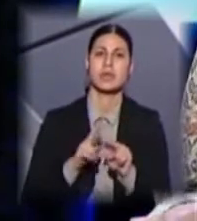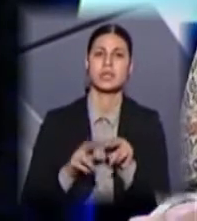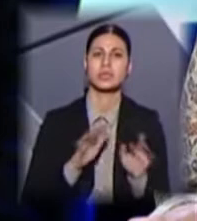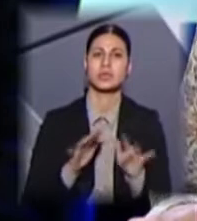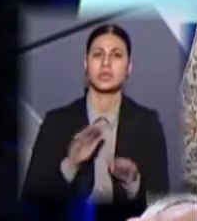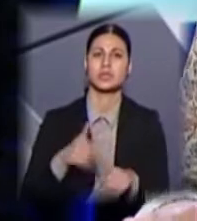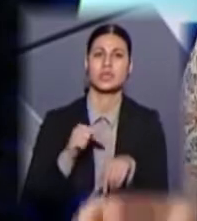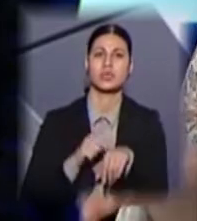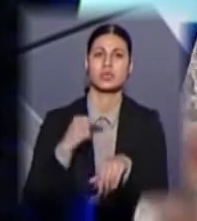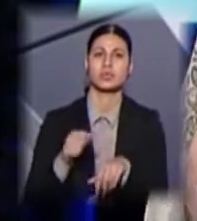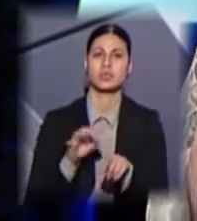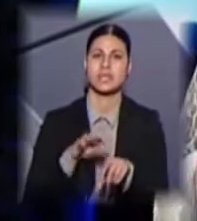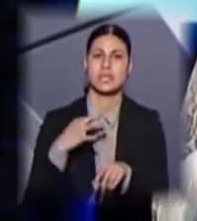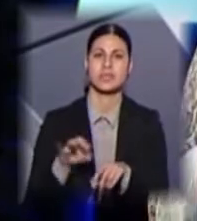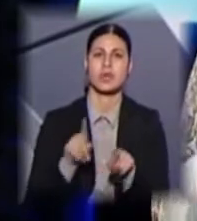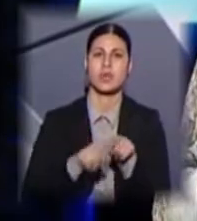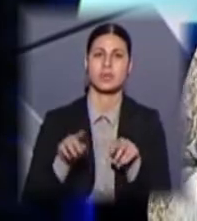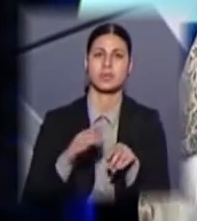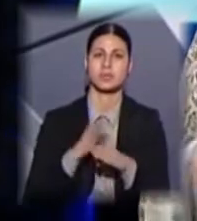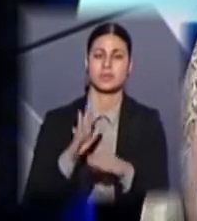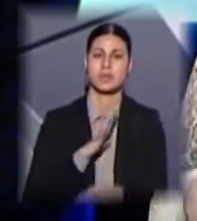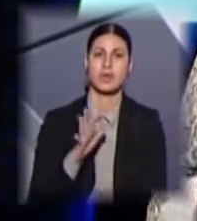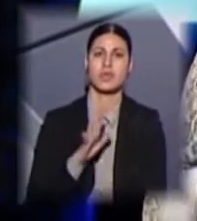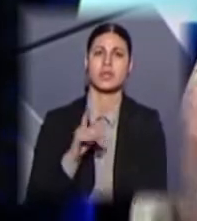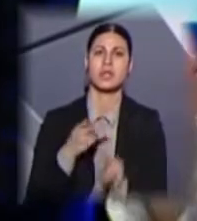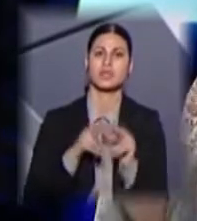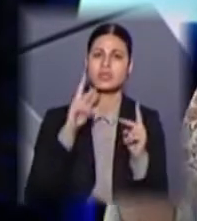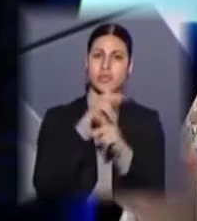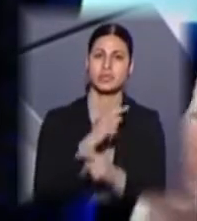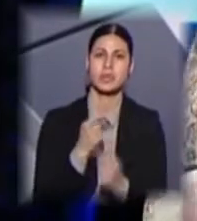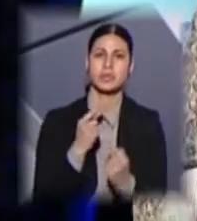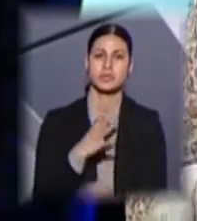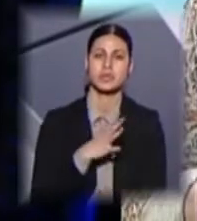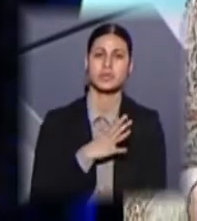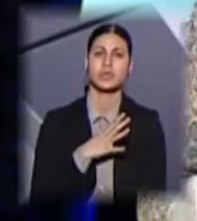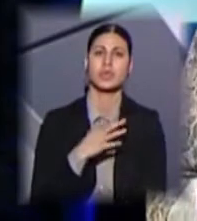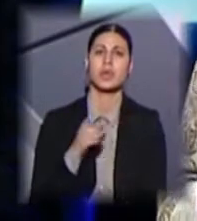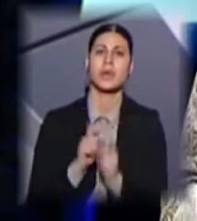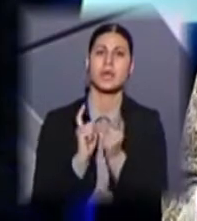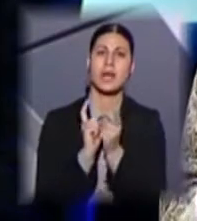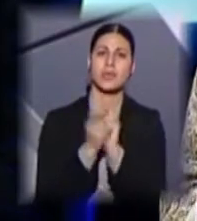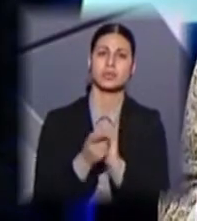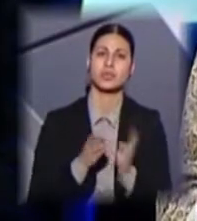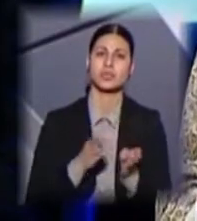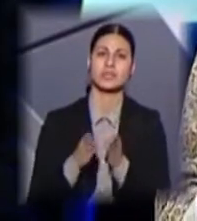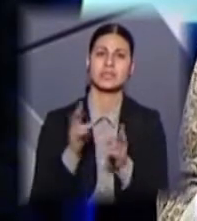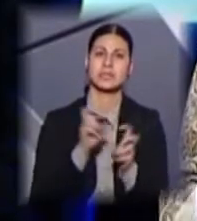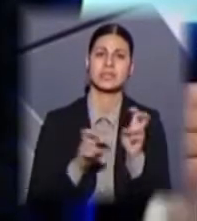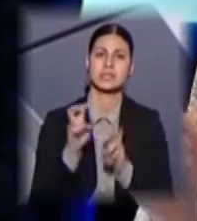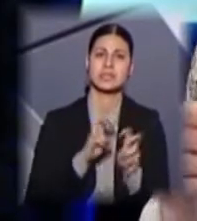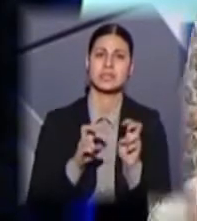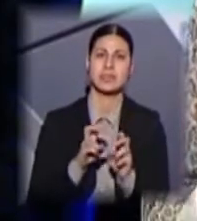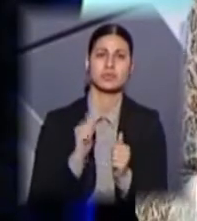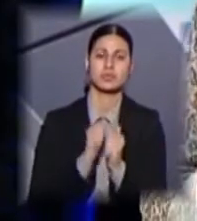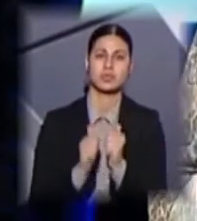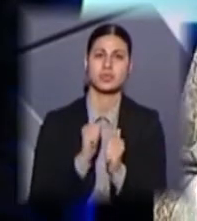იყო უმტკივნეულო. ეს იყო ჟელობის, შეცდომების, მათი გამოსწორების გზების, ძიების პროცესი,